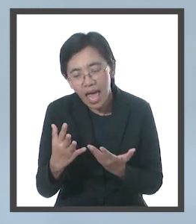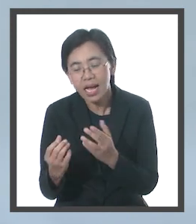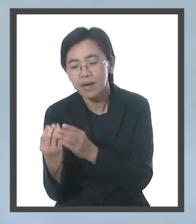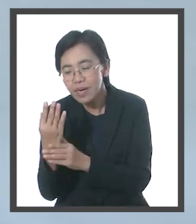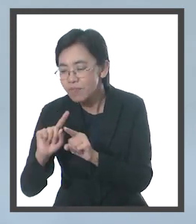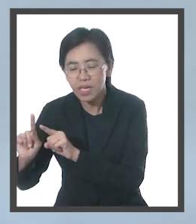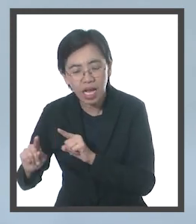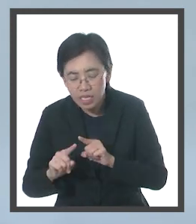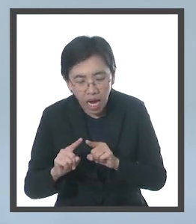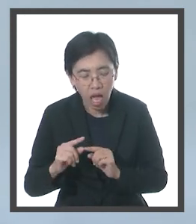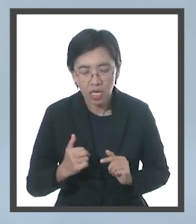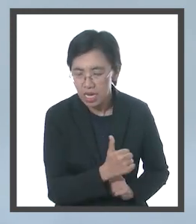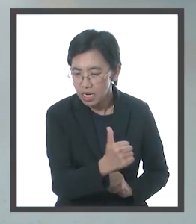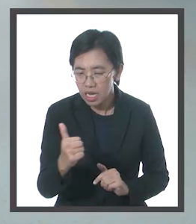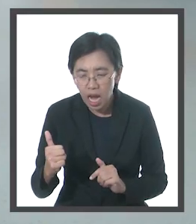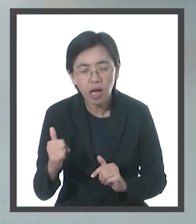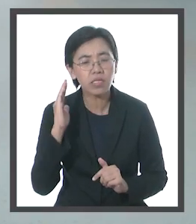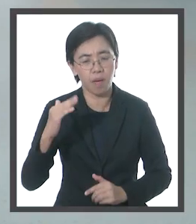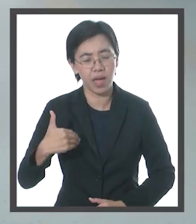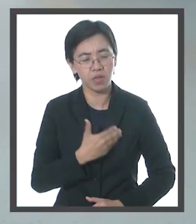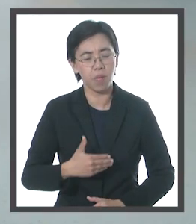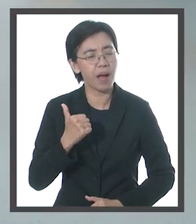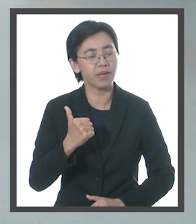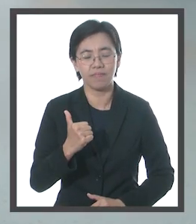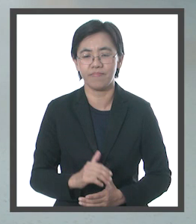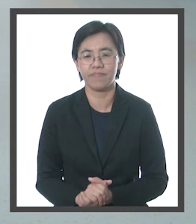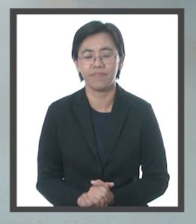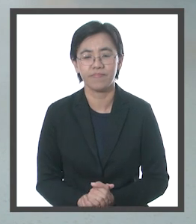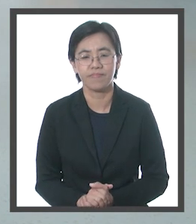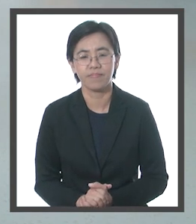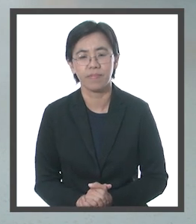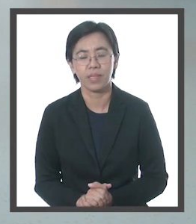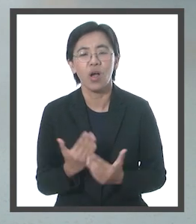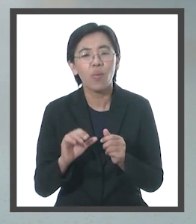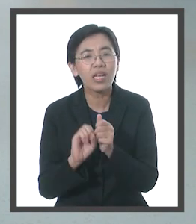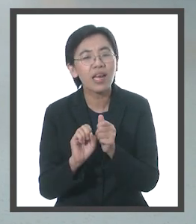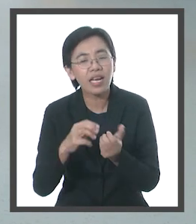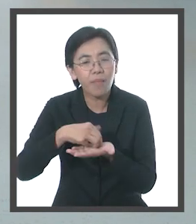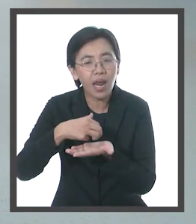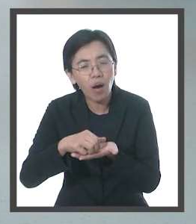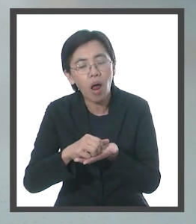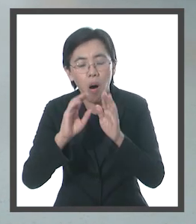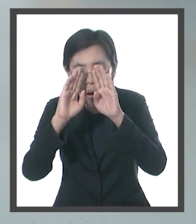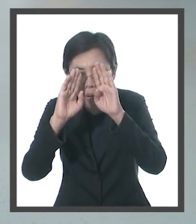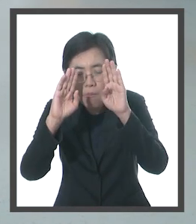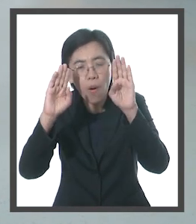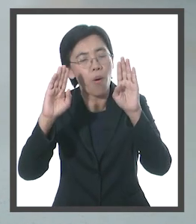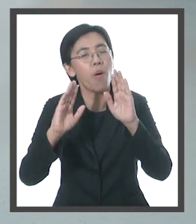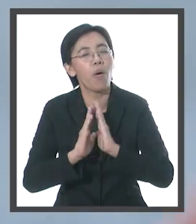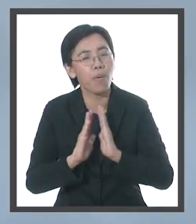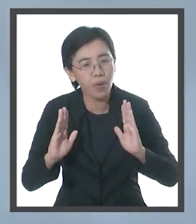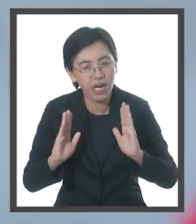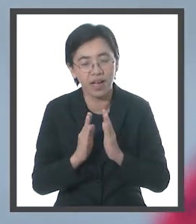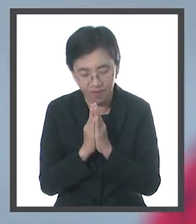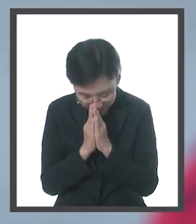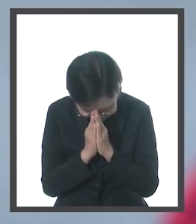ที่ดีในองค์รวม วันนี้ต้องขอขอบคุณดร.สิงห์มากเลยนะคะที่มาให้ข้อมูลแล้วก็ความรู้กับเราขอบคุณมากเลยค่ะ ครับ ย